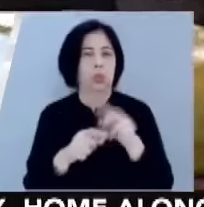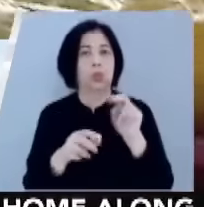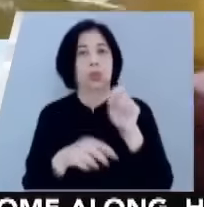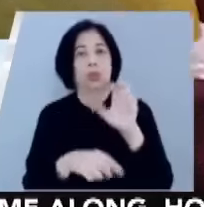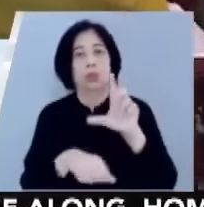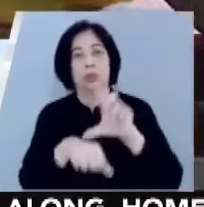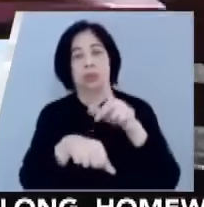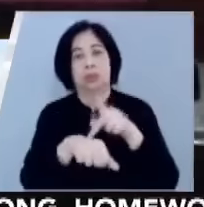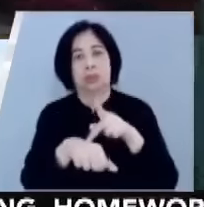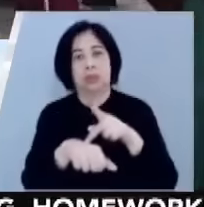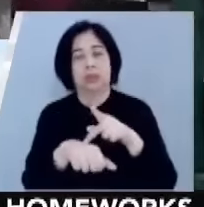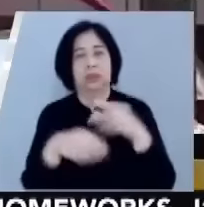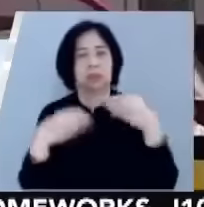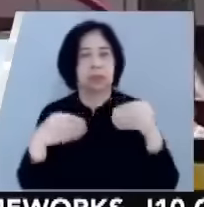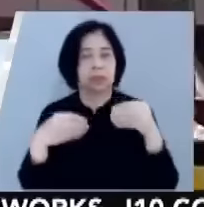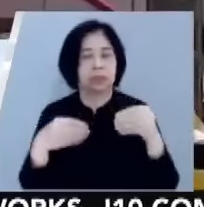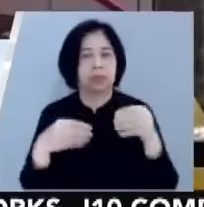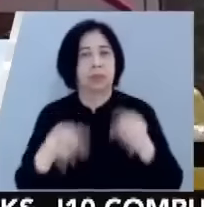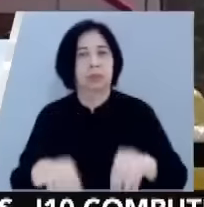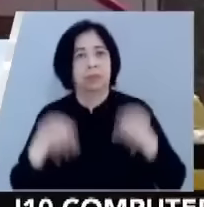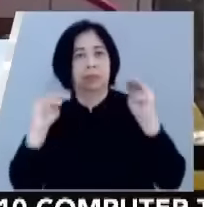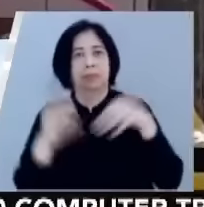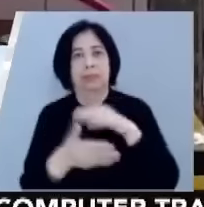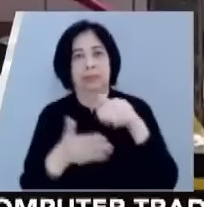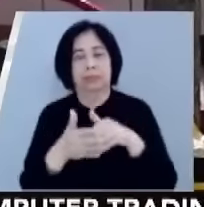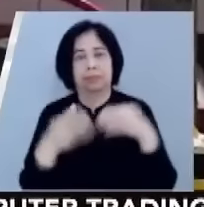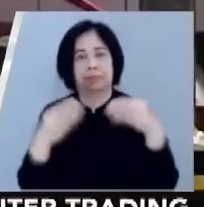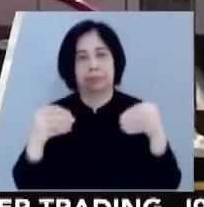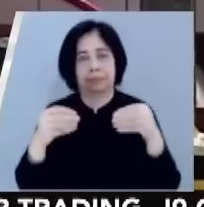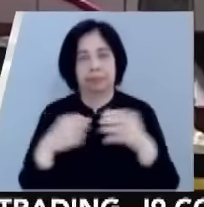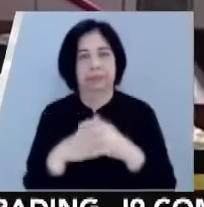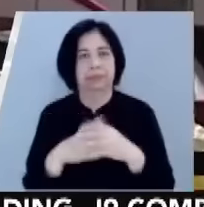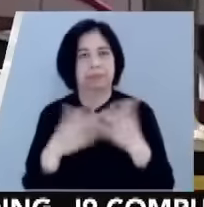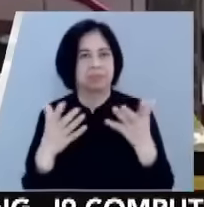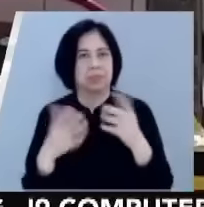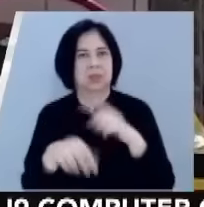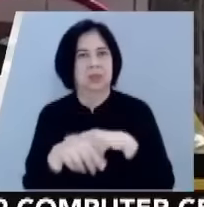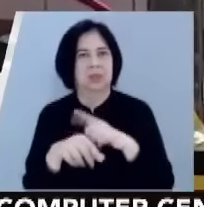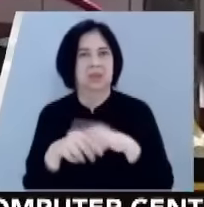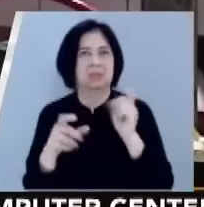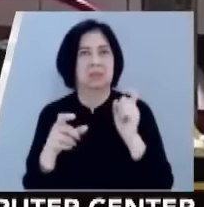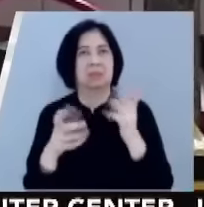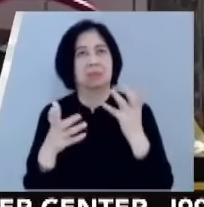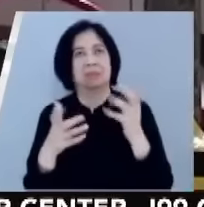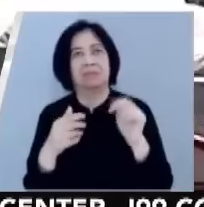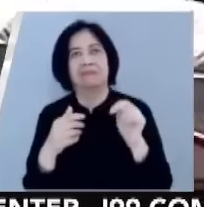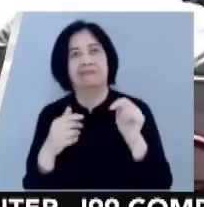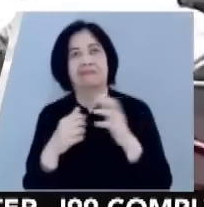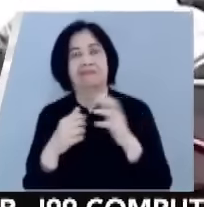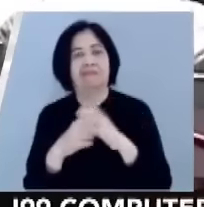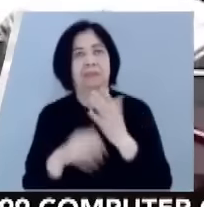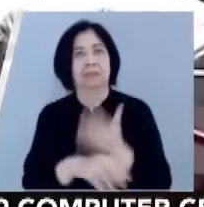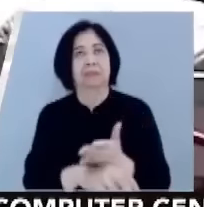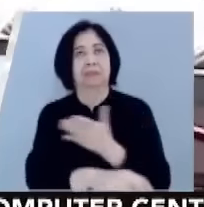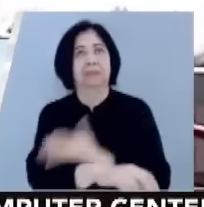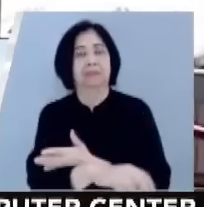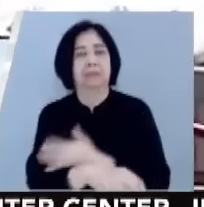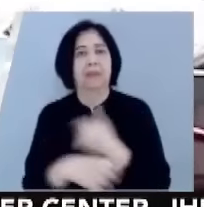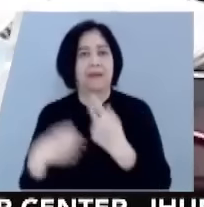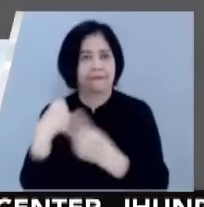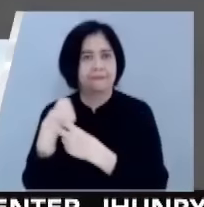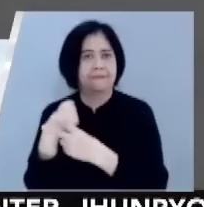at Malabon Central Market. Yun nga lang po yung turnaround time, yun yung medyo kailangang i-improve natin. May stocks po tayo, madami